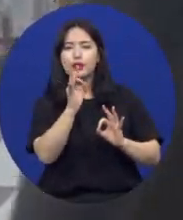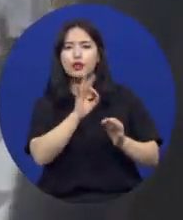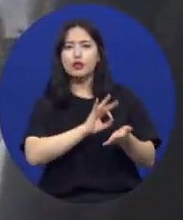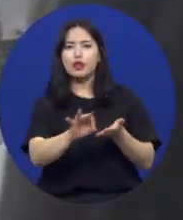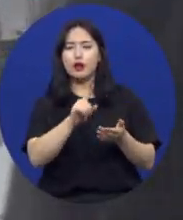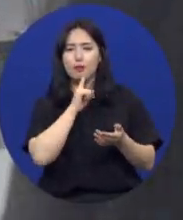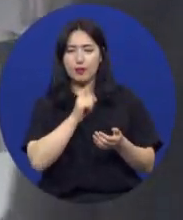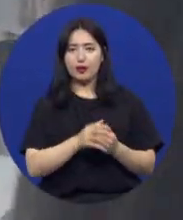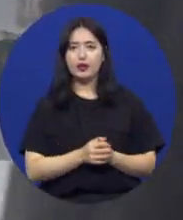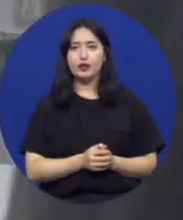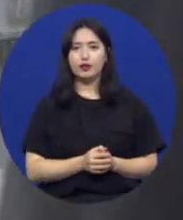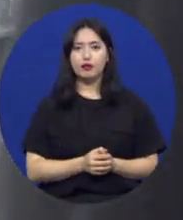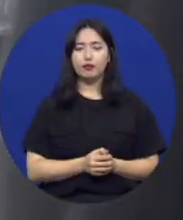확인됐습니다